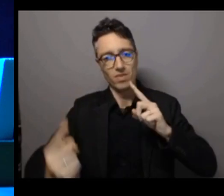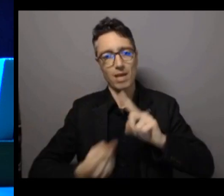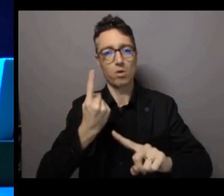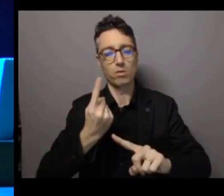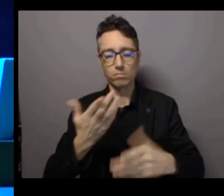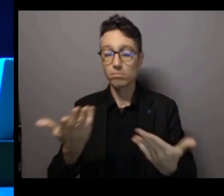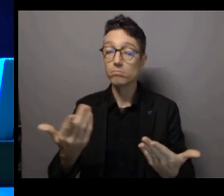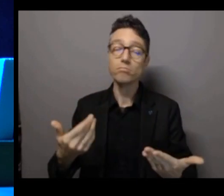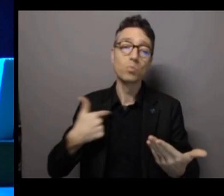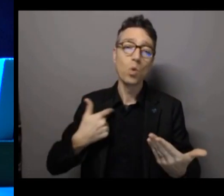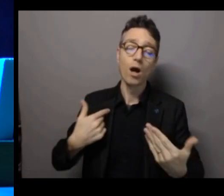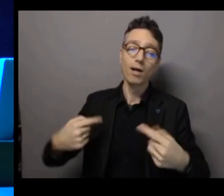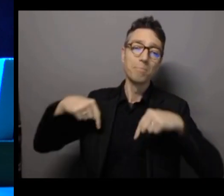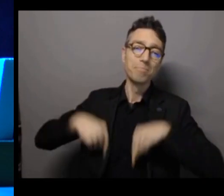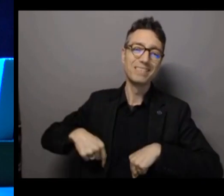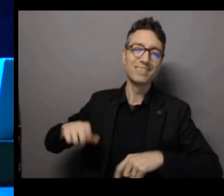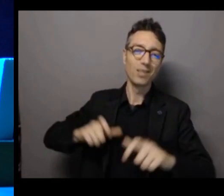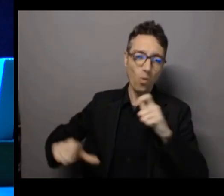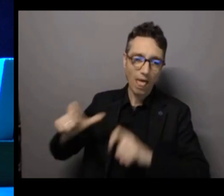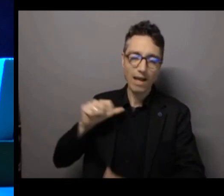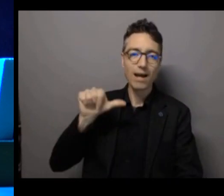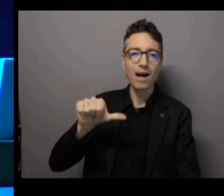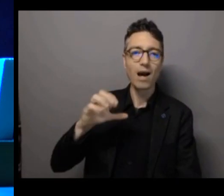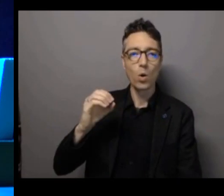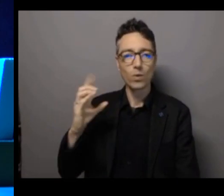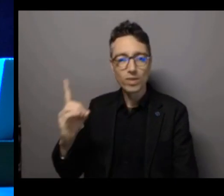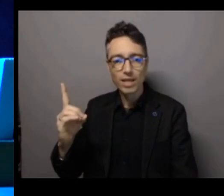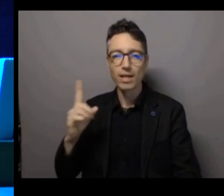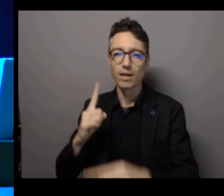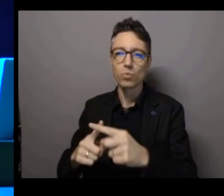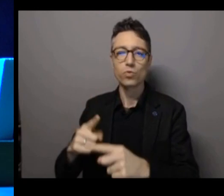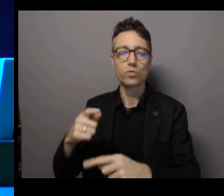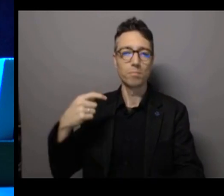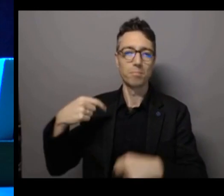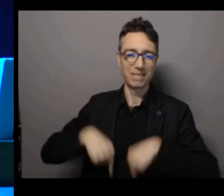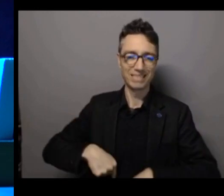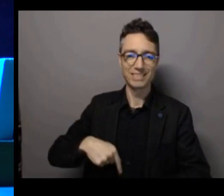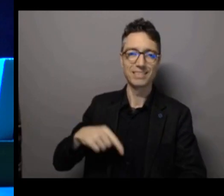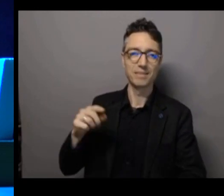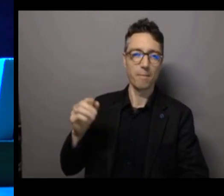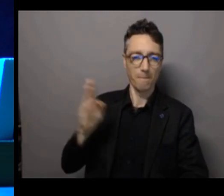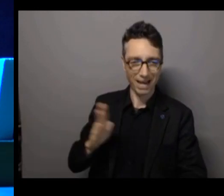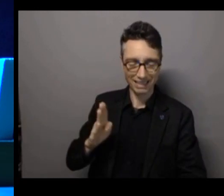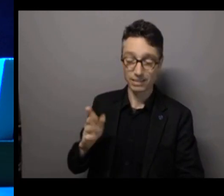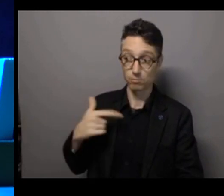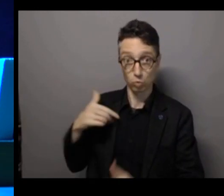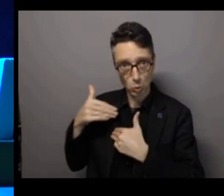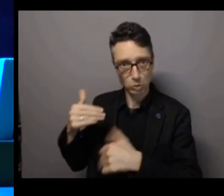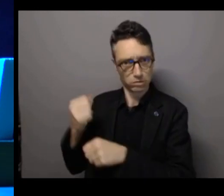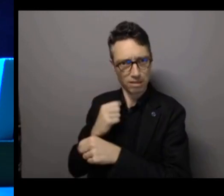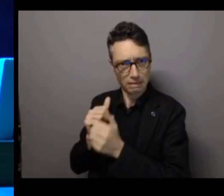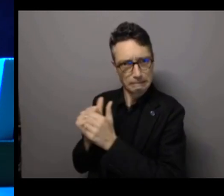Amélie Oudéa-Castéra et bien sûr le ministre Vergrit, pour pouvoir poursuivre et appliquer cette méthode avec, sur